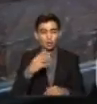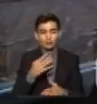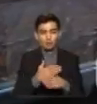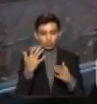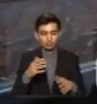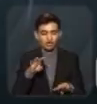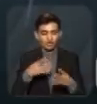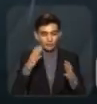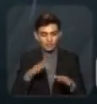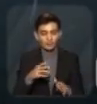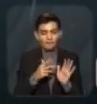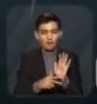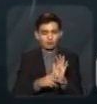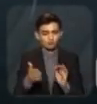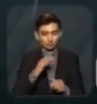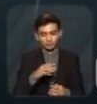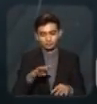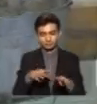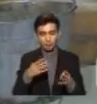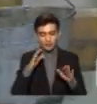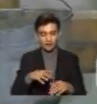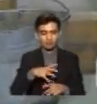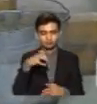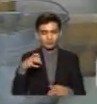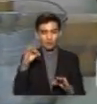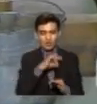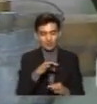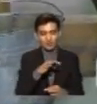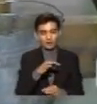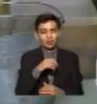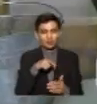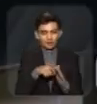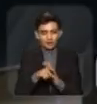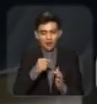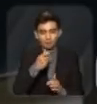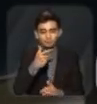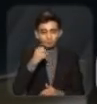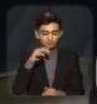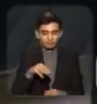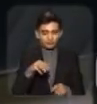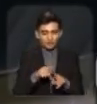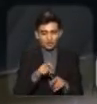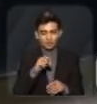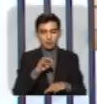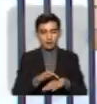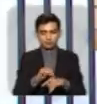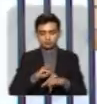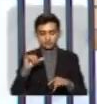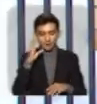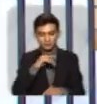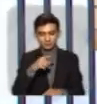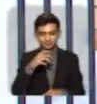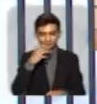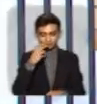менее 80 котельных. А маслянистые выбросы от шашлычных содержат канцерогены, вызывающие онкологические заболевания. Конечно,